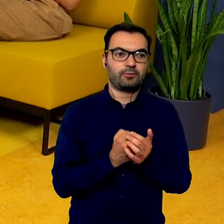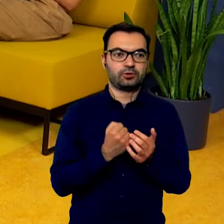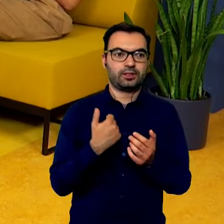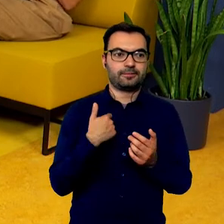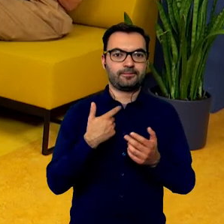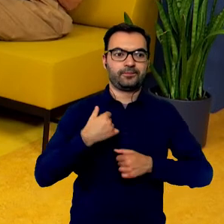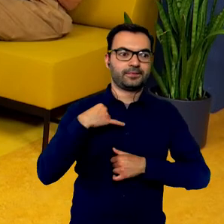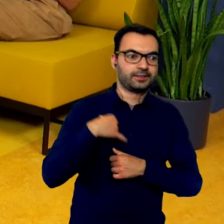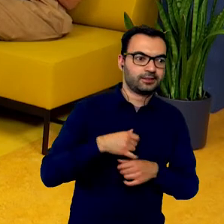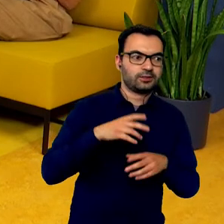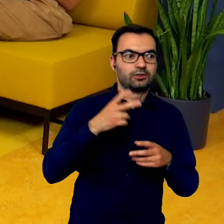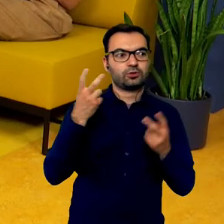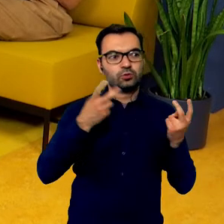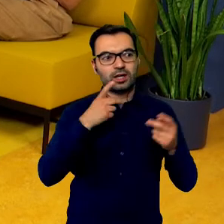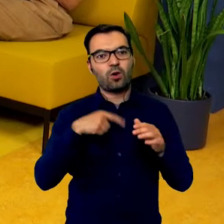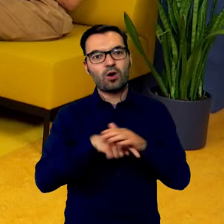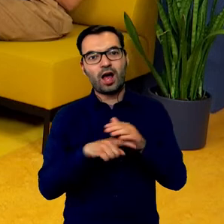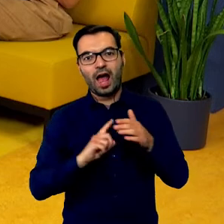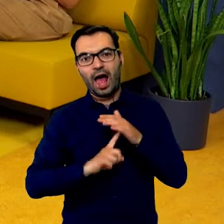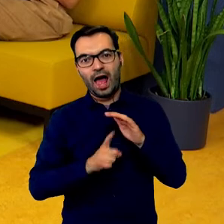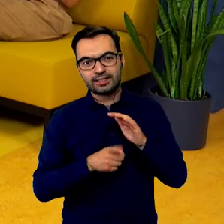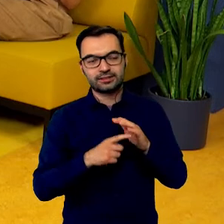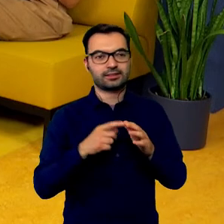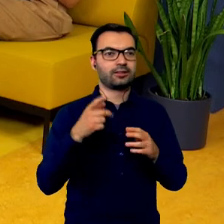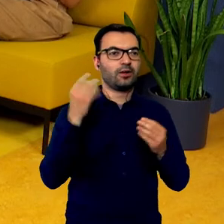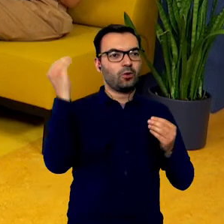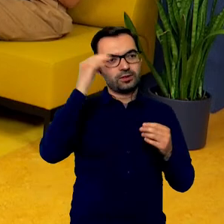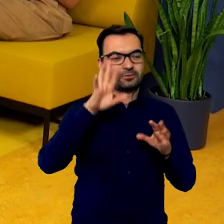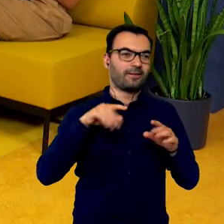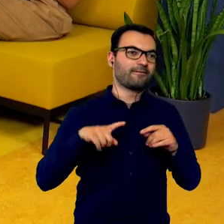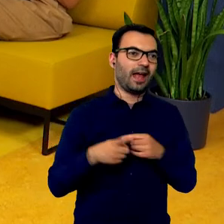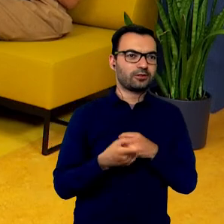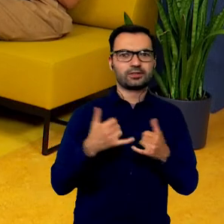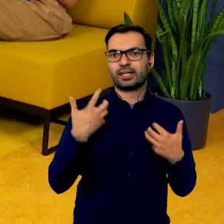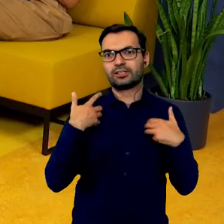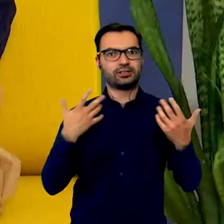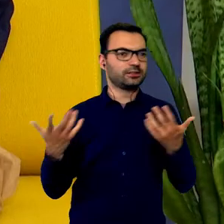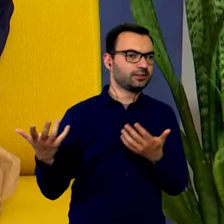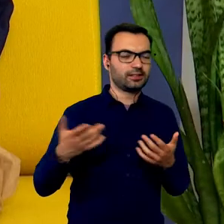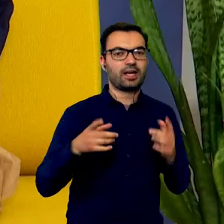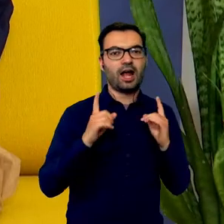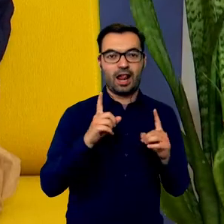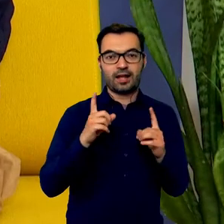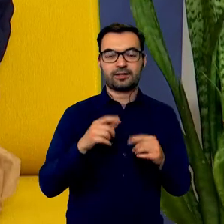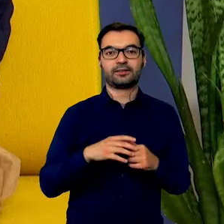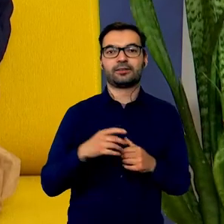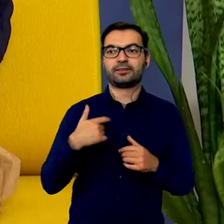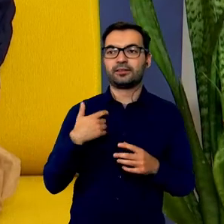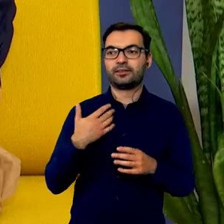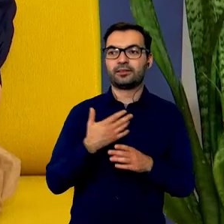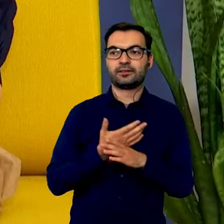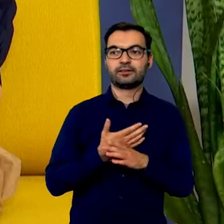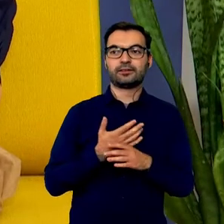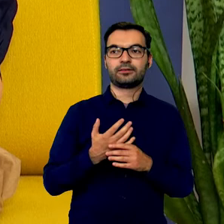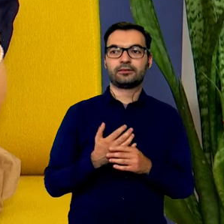o azyl i uczyć się we Francji wszystkiego właściwie od początku, jak się poruszać w tym świecie tak innym, ale nadal wydaje mi się to